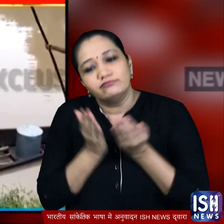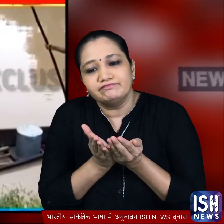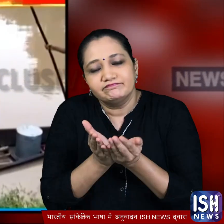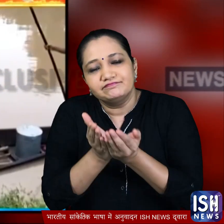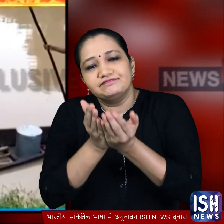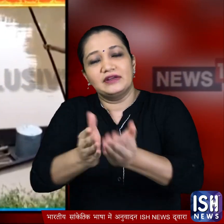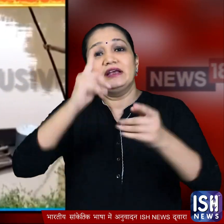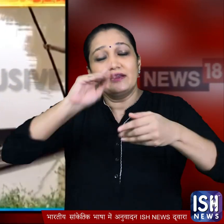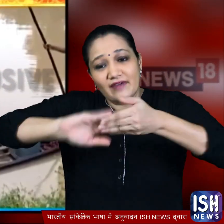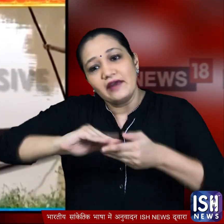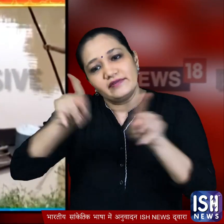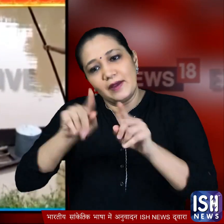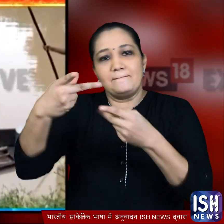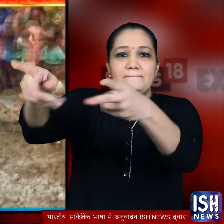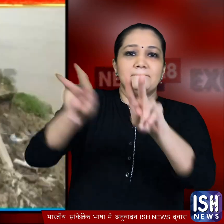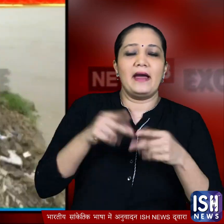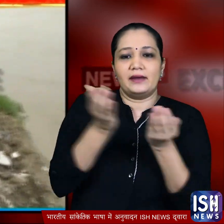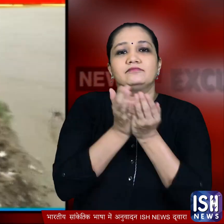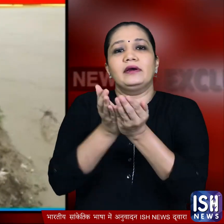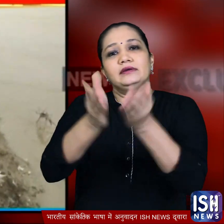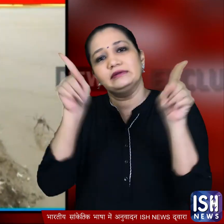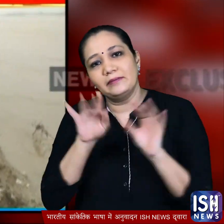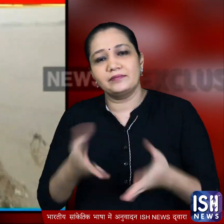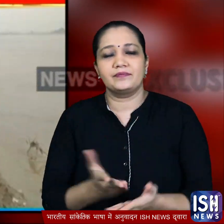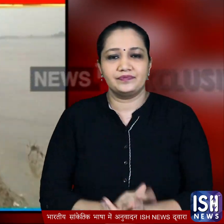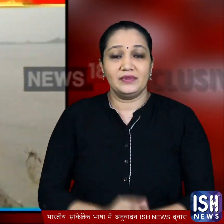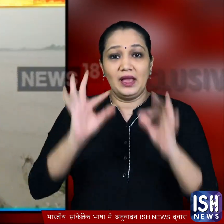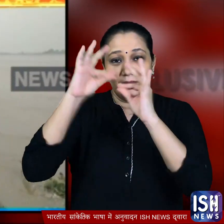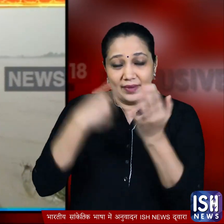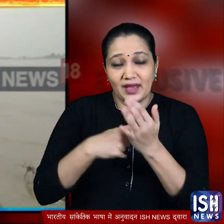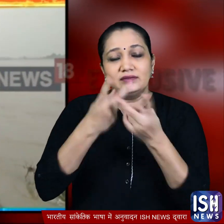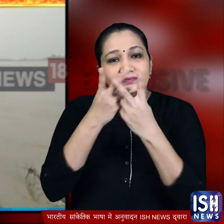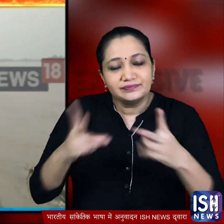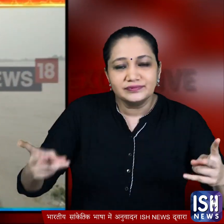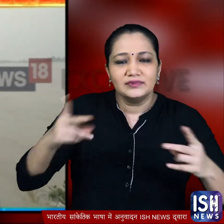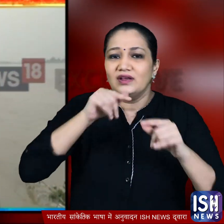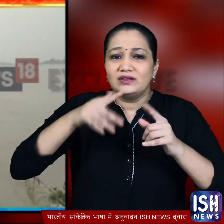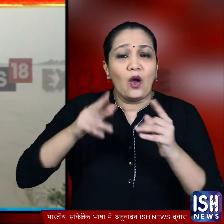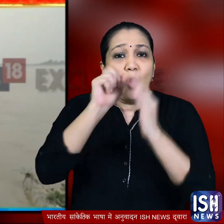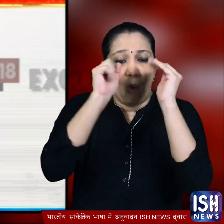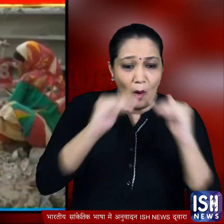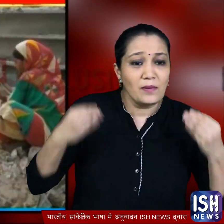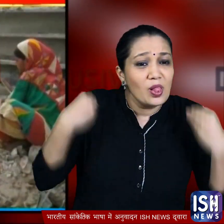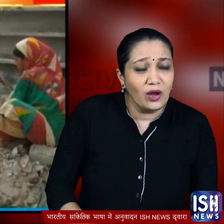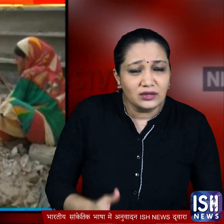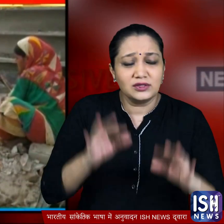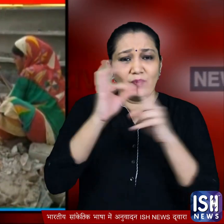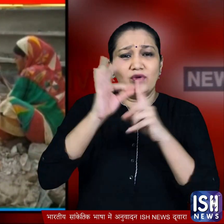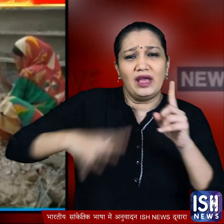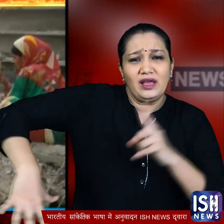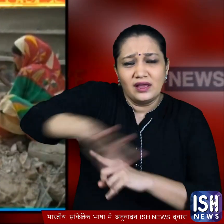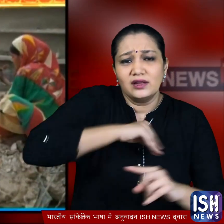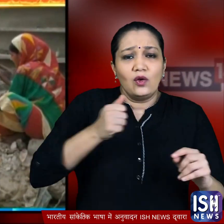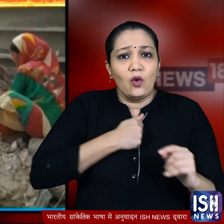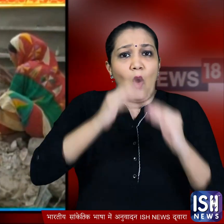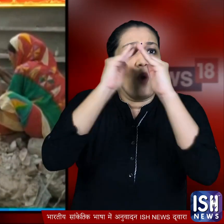शादी के बाद वो अपनी दुल्हन उसी नाव से ले गया। बिहार में कई जिले ऐसे हैं जहां के गांवों के लोग बाढ़ में बेघर हो चुके हैं। पूर्णिया में तो लोगों ने